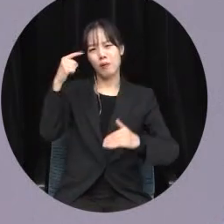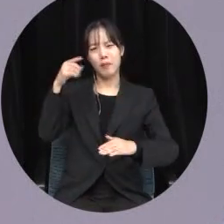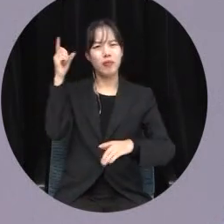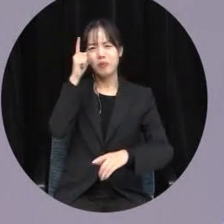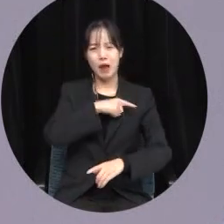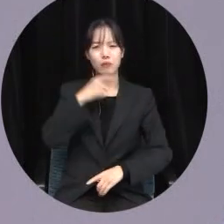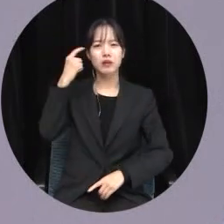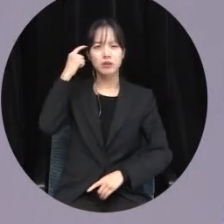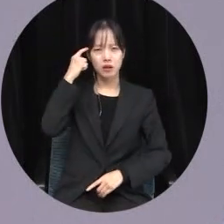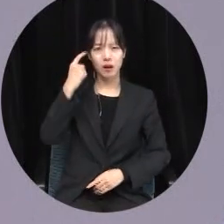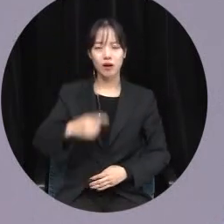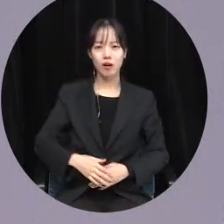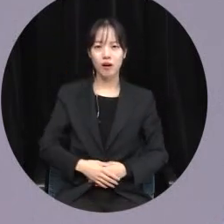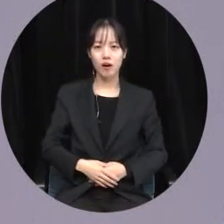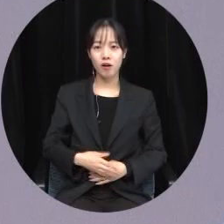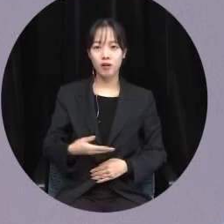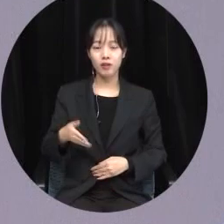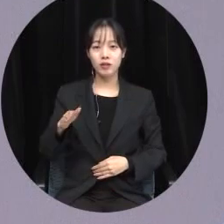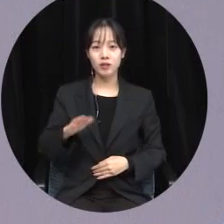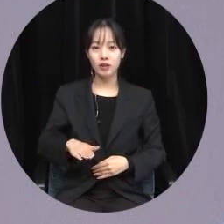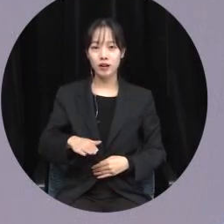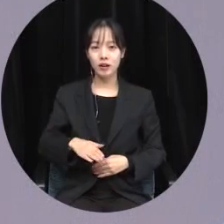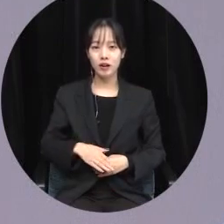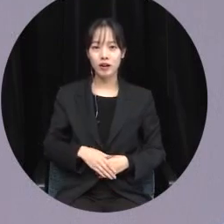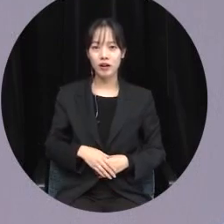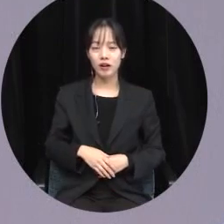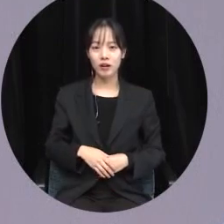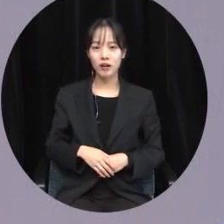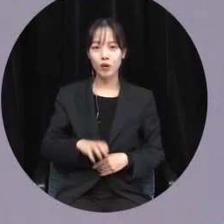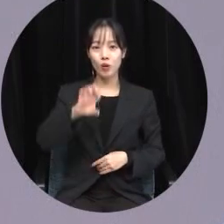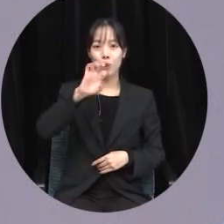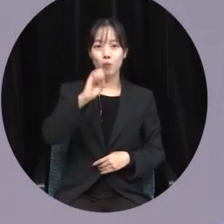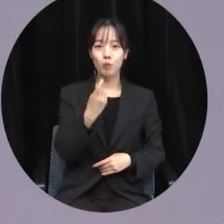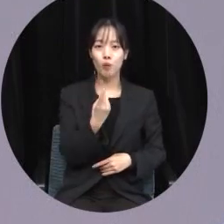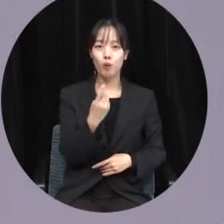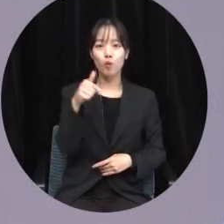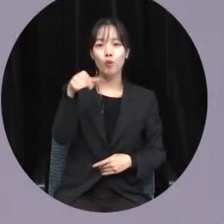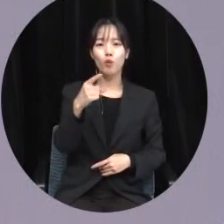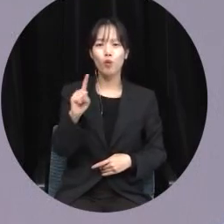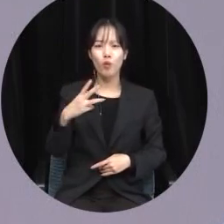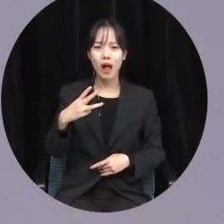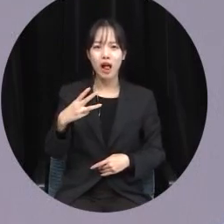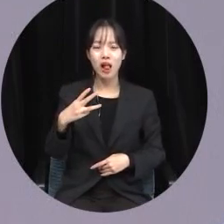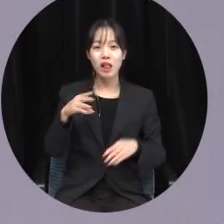포괄적 차별금지법에 대해서는 명확한 반대 입장입니다. 왜냐하면